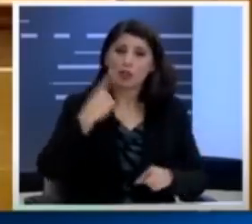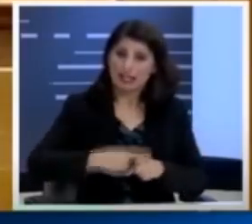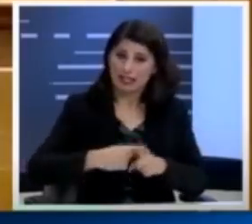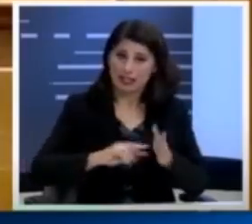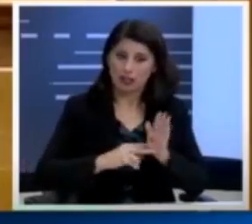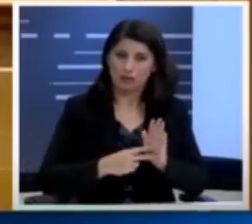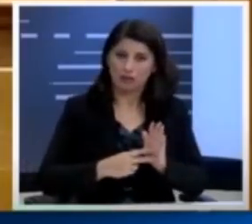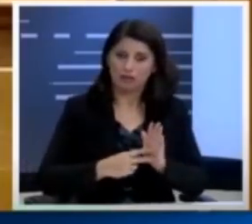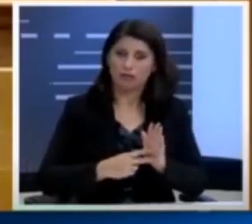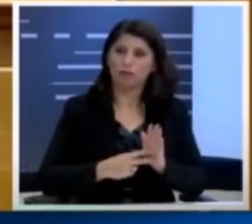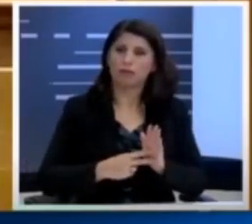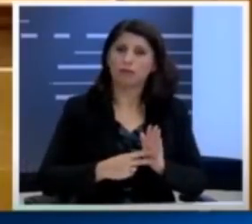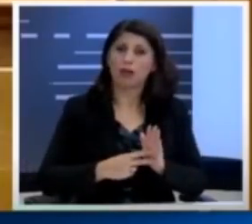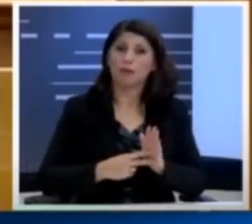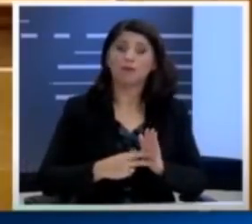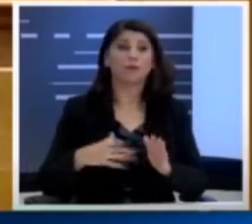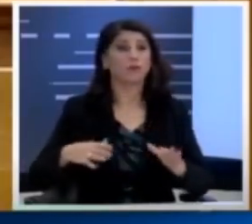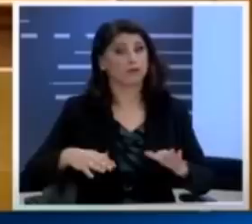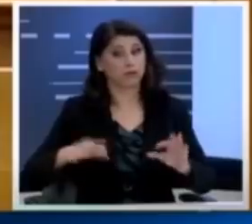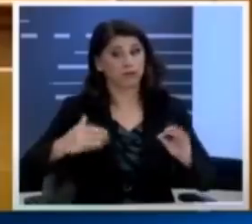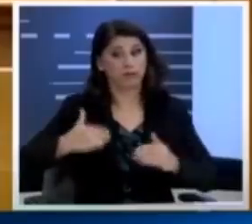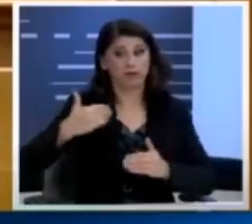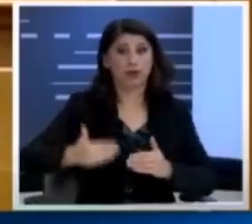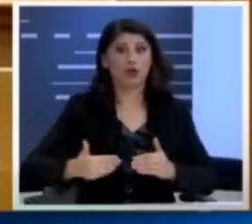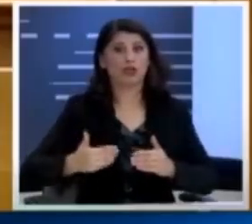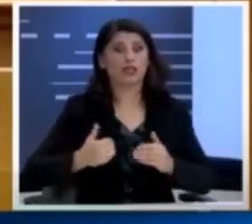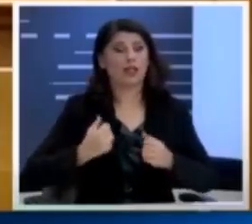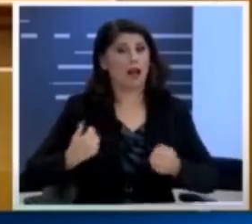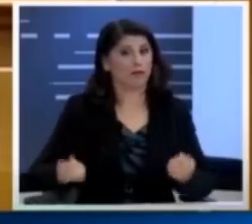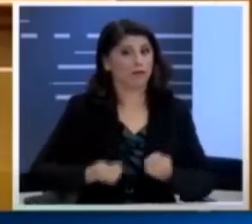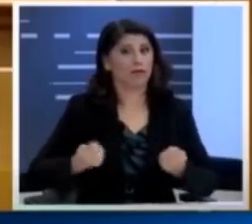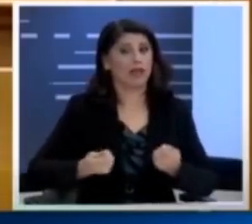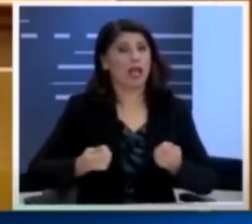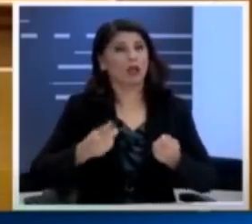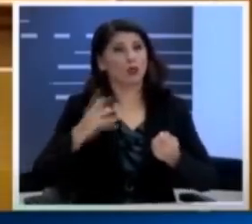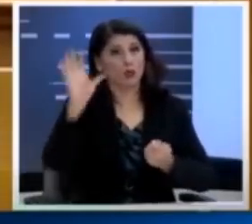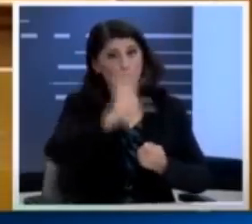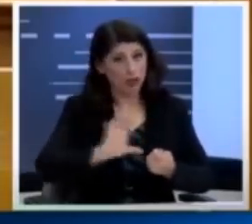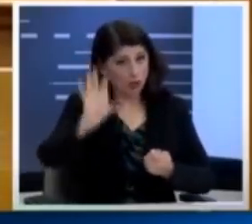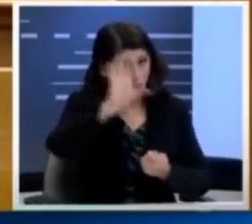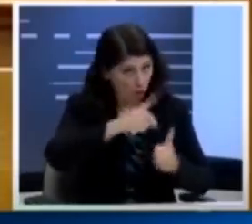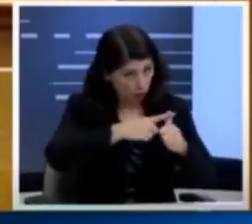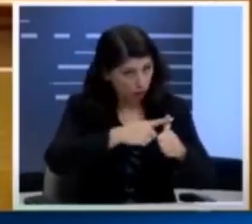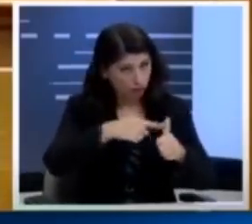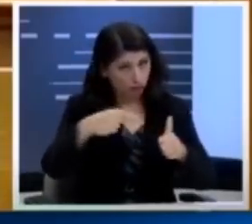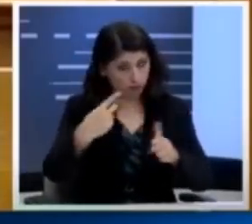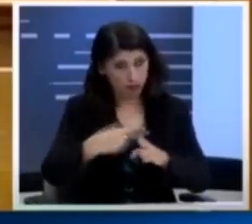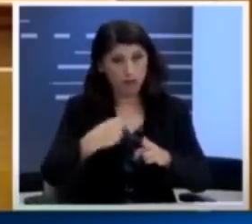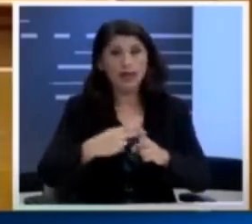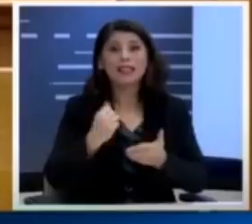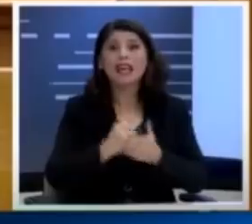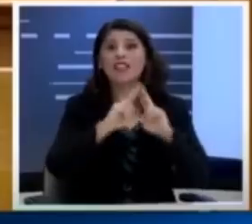ελληνική, ατμομηχανή της οποίας είναι ο τουρισμός και οι διεθνείς μεταφορές, έχει την προοπτική να